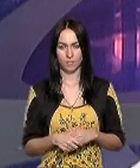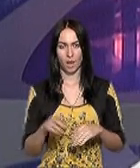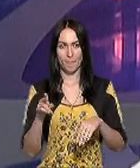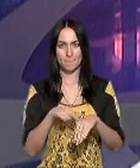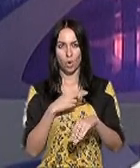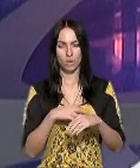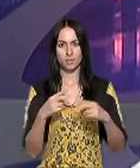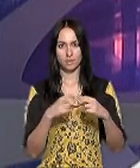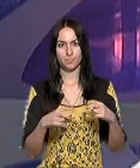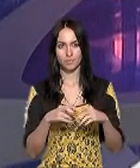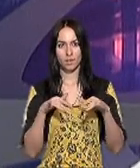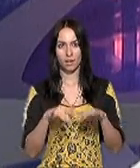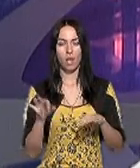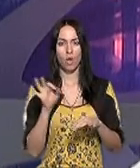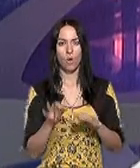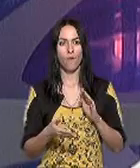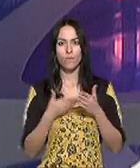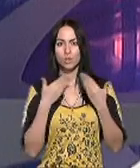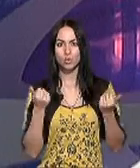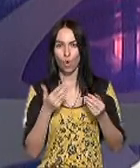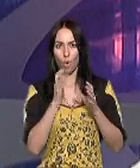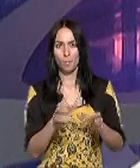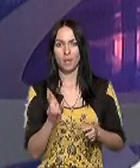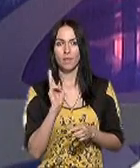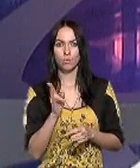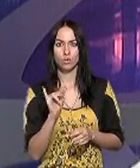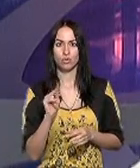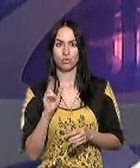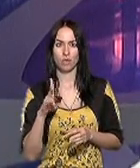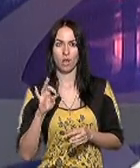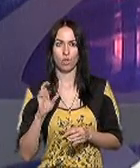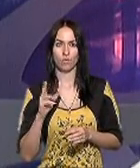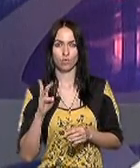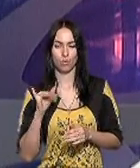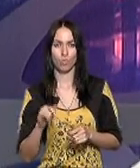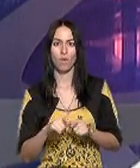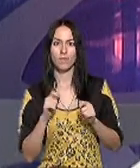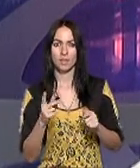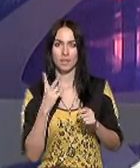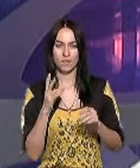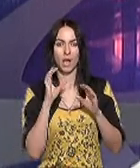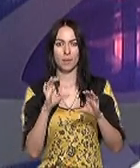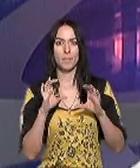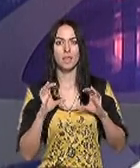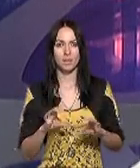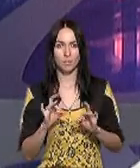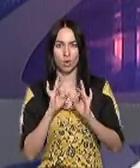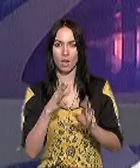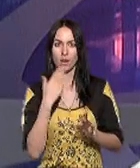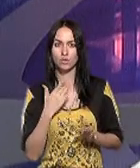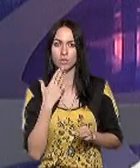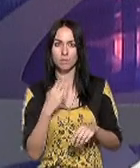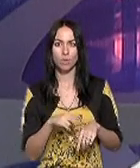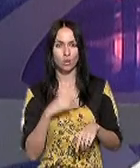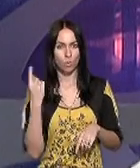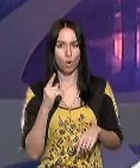Поліція розслідує справу про відсутність опалення у Куп'янську та Чкаловському. Відкрили два кримінальні провадження, розповіла речниця Нацполіції